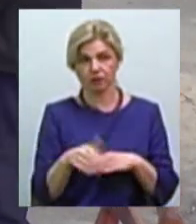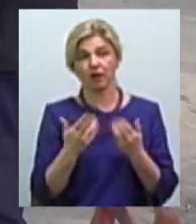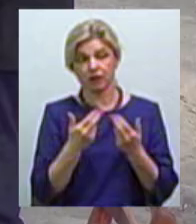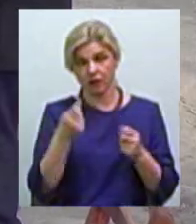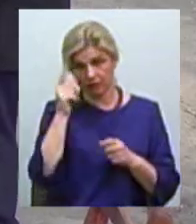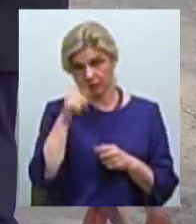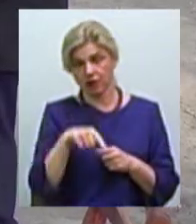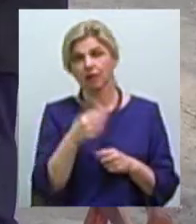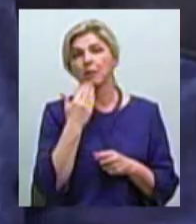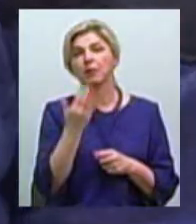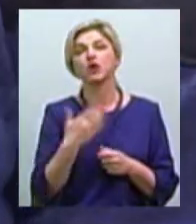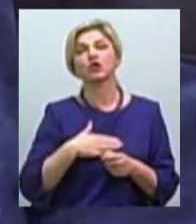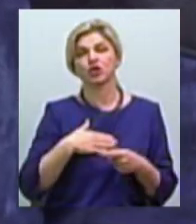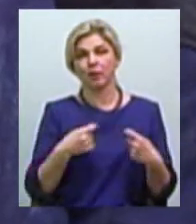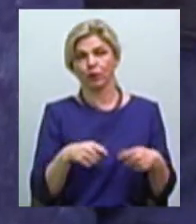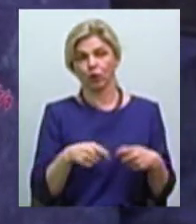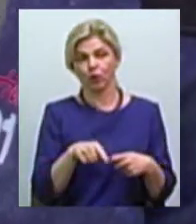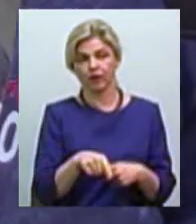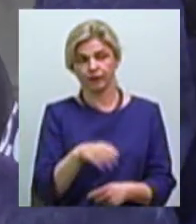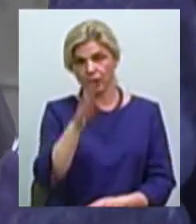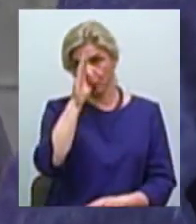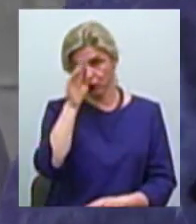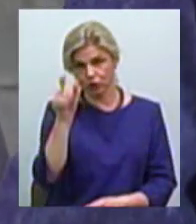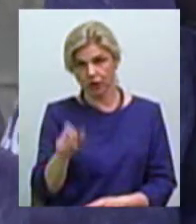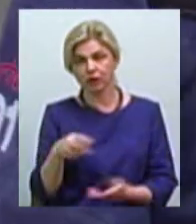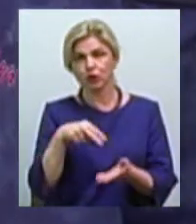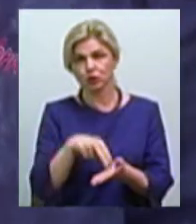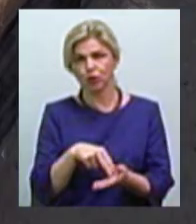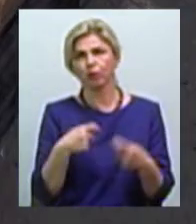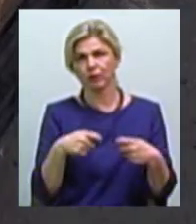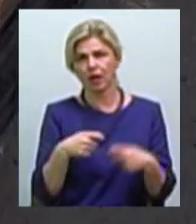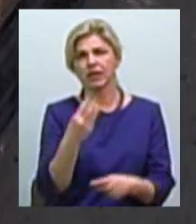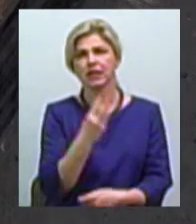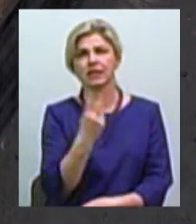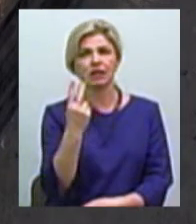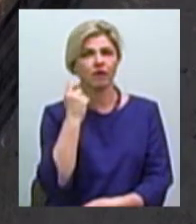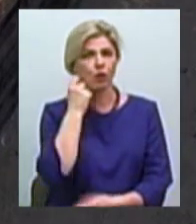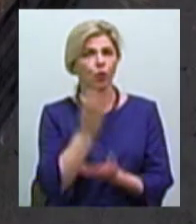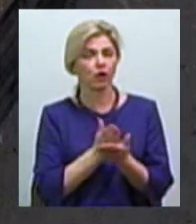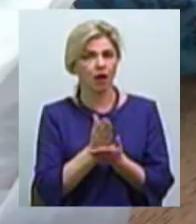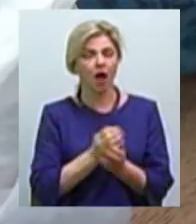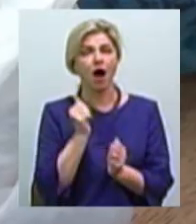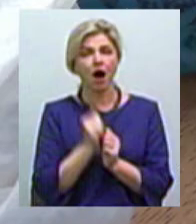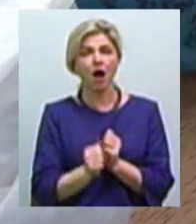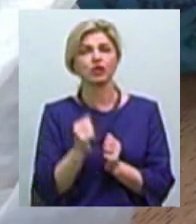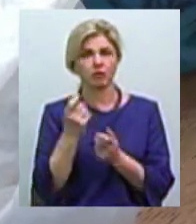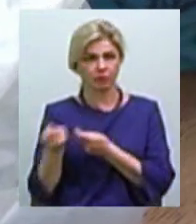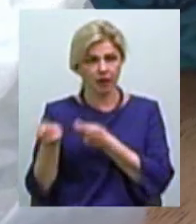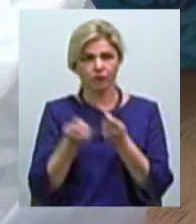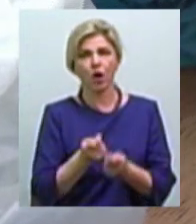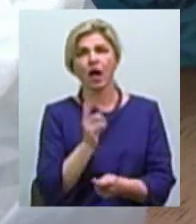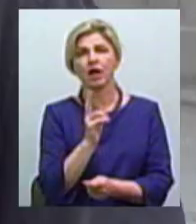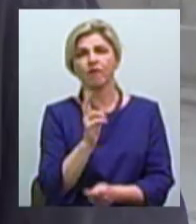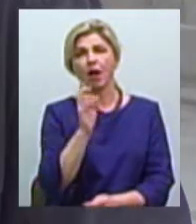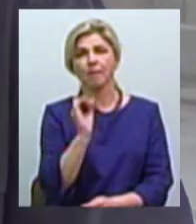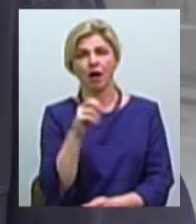Звісно, чим торгуєте? Віктор Ісаченко торгує на цьому місці 32 роки. Товар привозить щодня з Кривої Балки. Чоловік говорить,